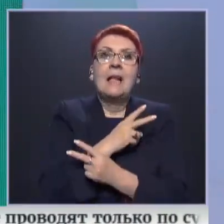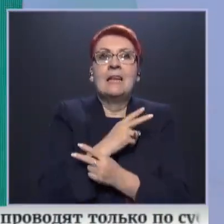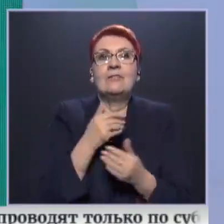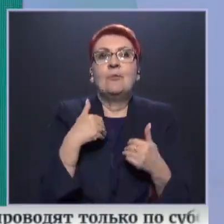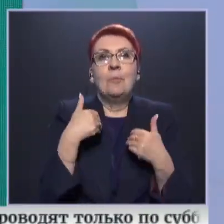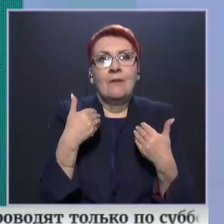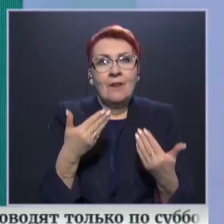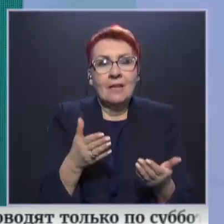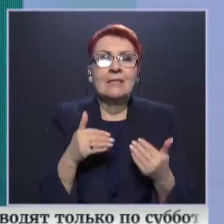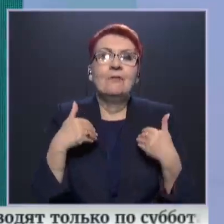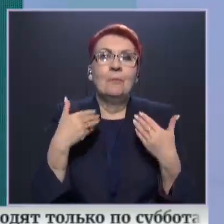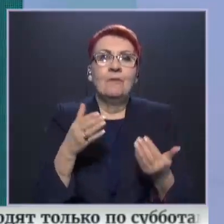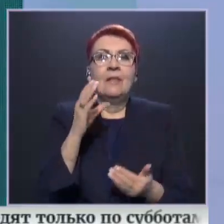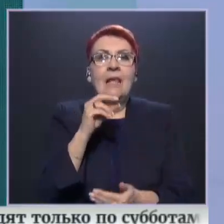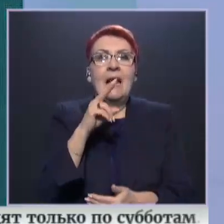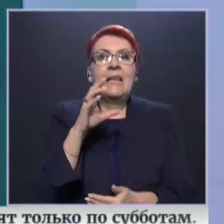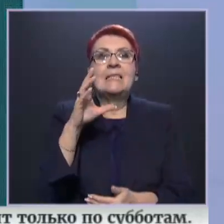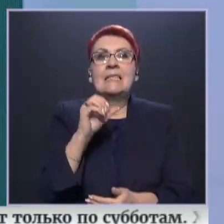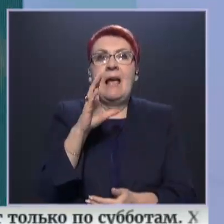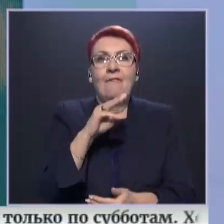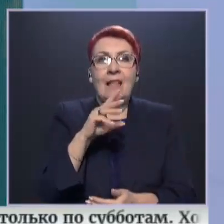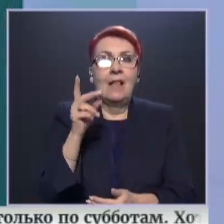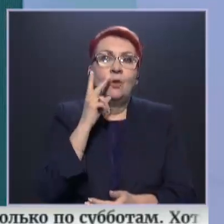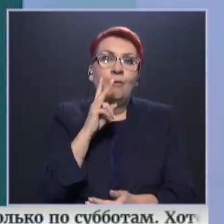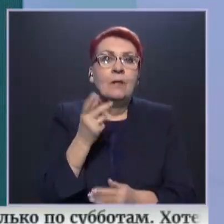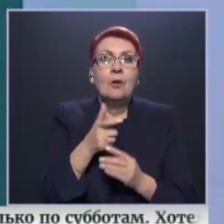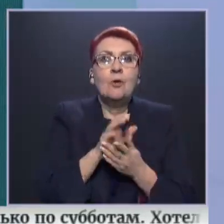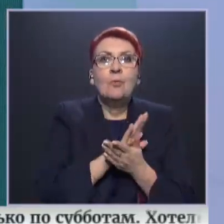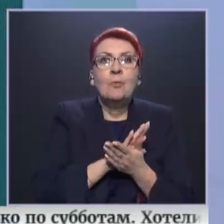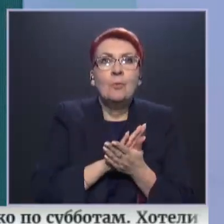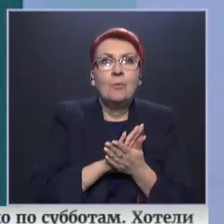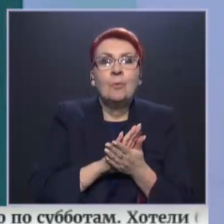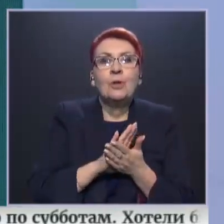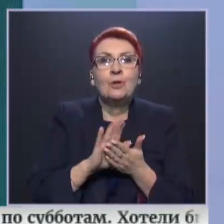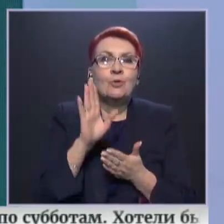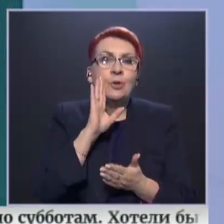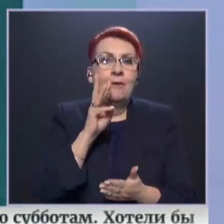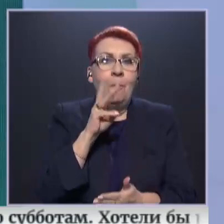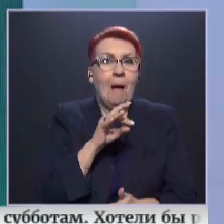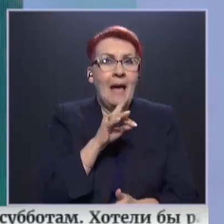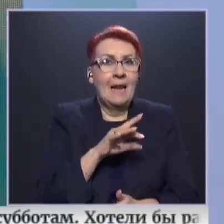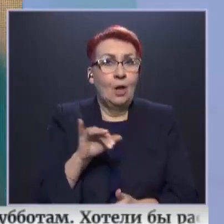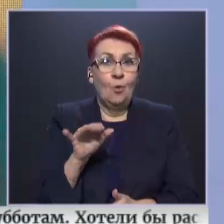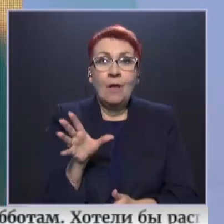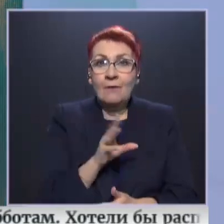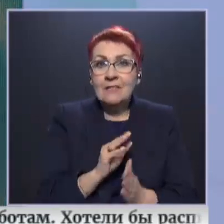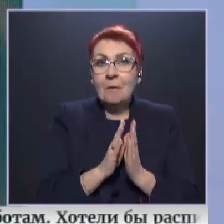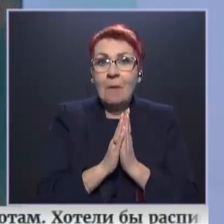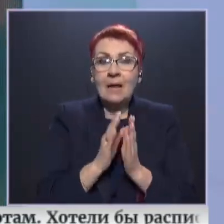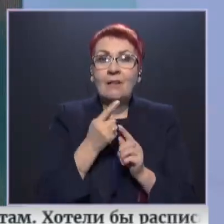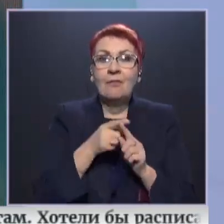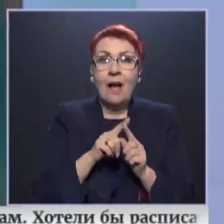приветствия святой Елизаветы, увидевшей Пречистую Деву Марию. Но поверьте, даже те молитвы, которые